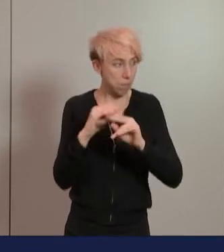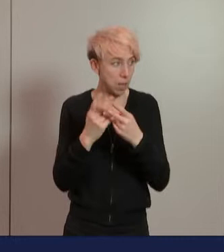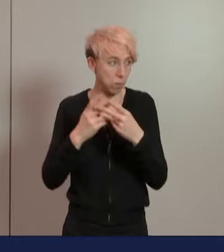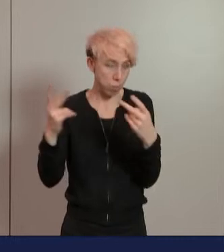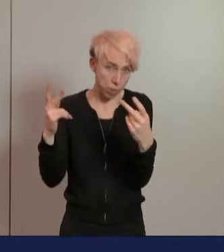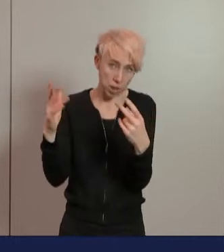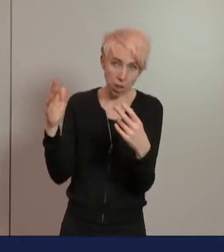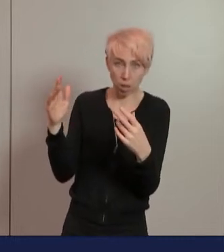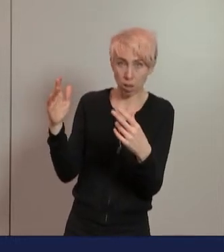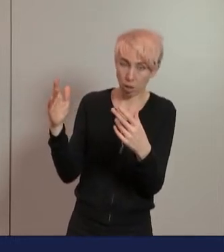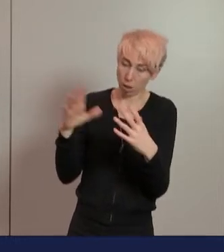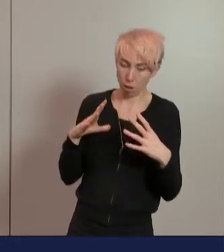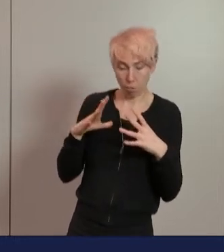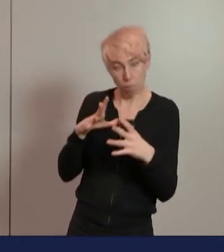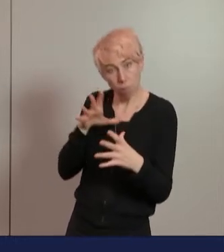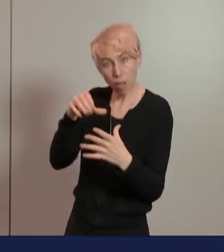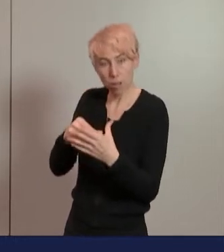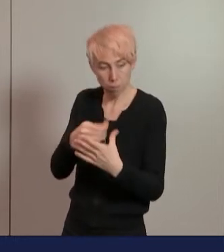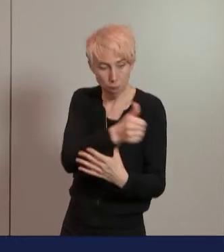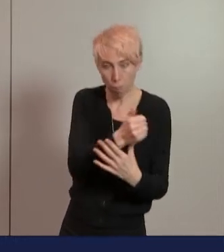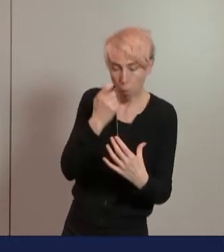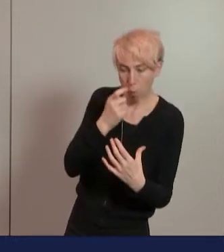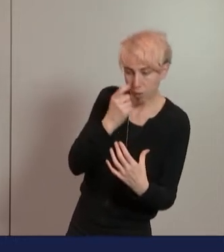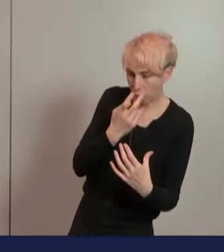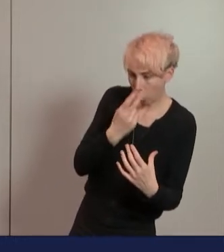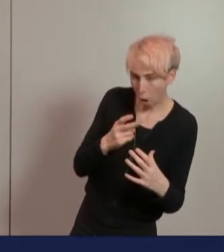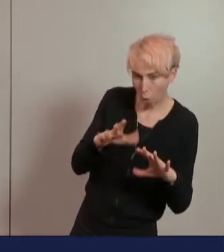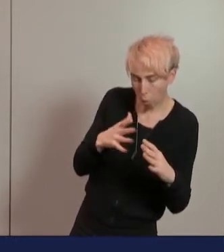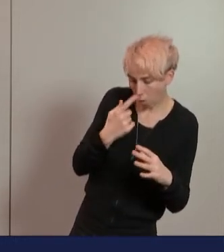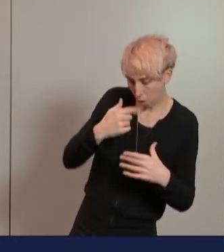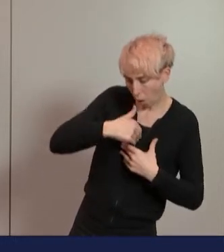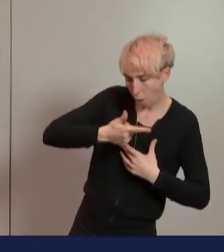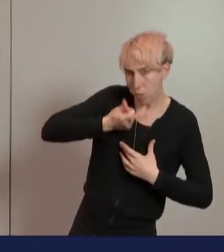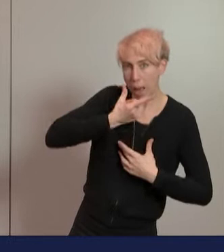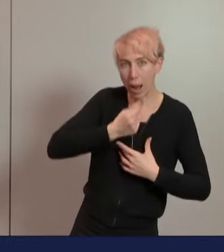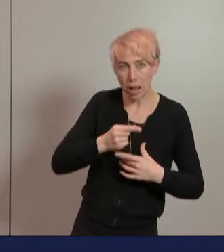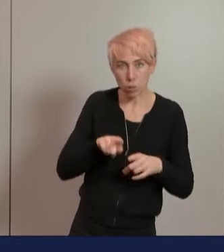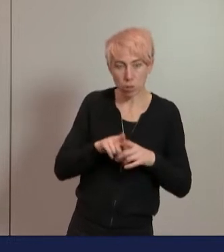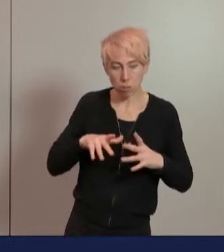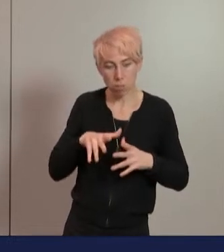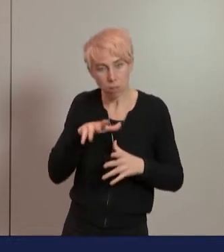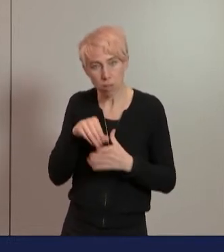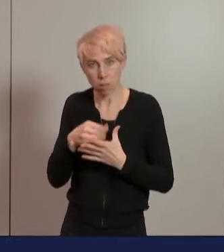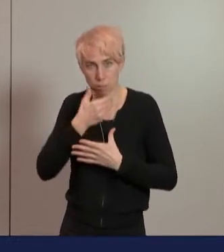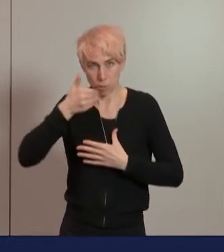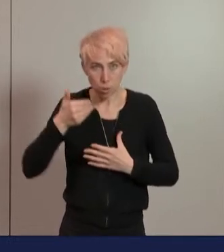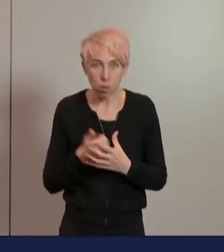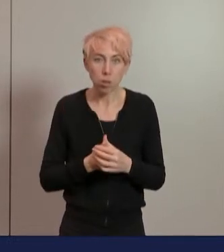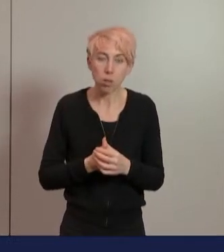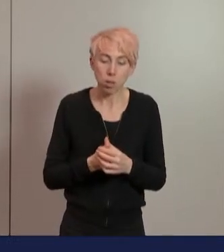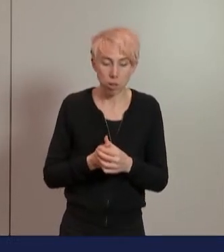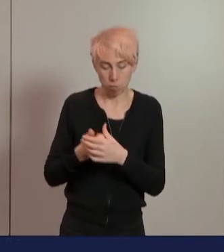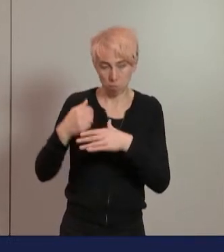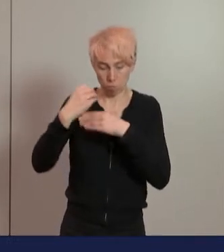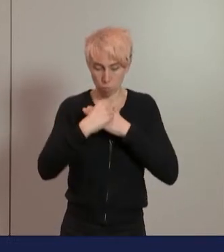fassent des observations sur ce qui pourrait être aménagé pour qu'elles s'y sentent mieux et qu'elles l'investissent toujours plus. Les préconisations ont